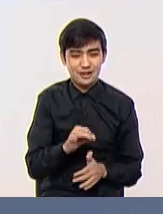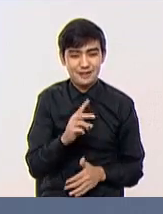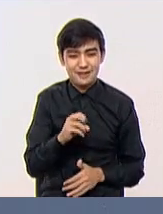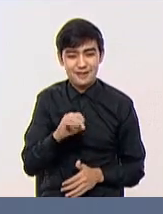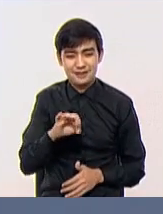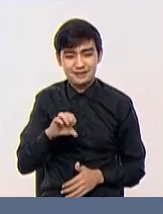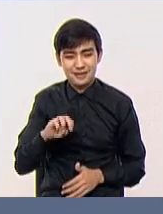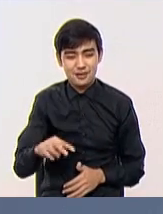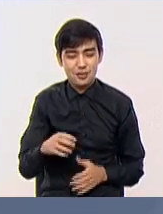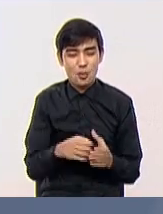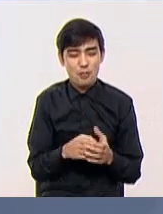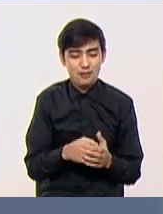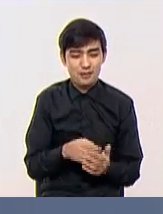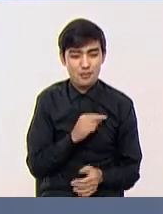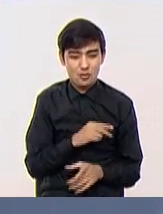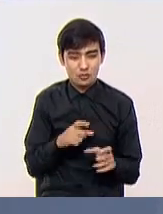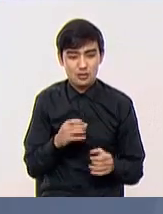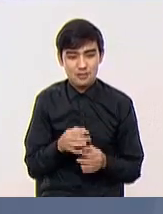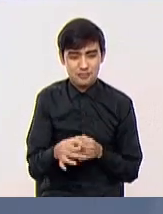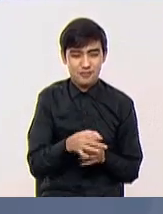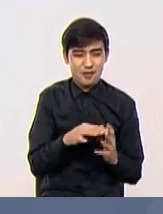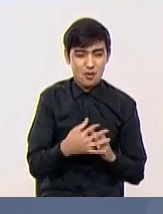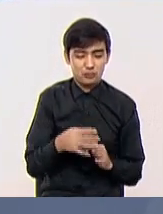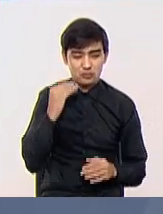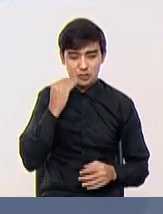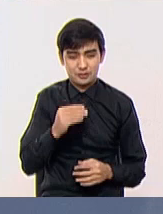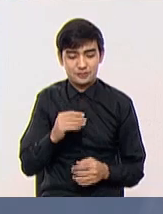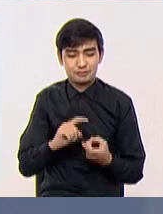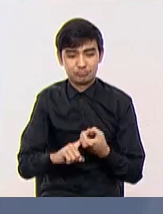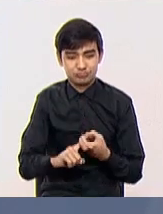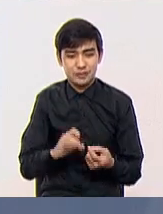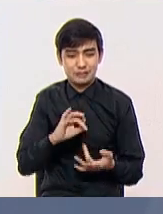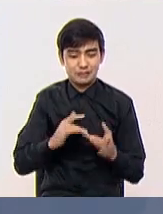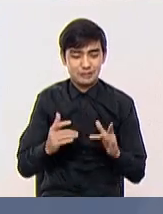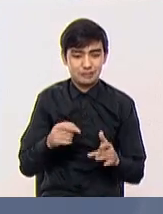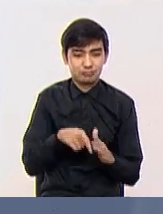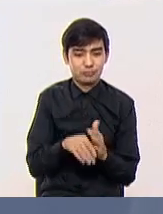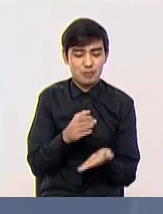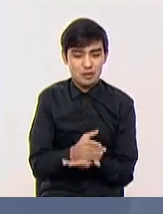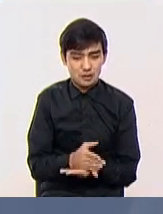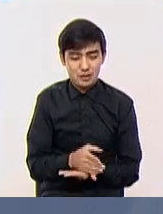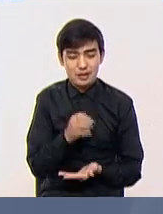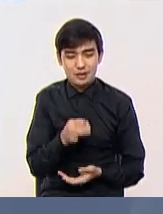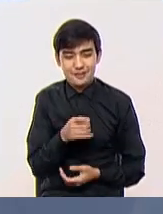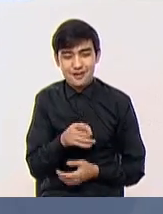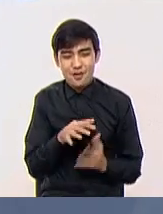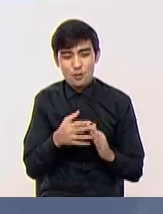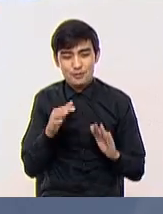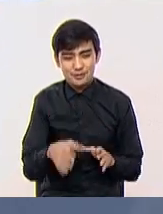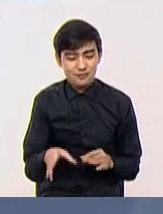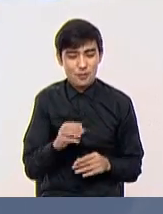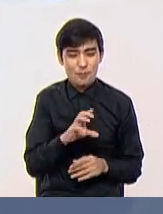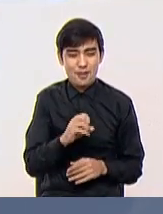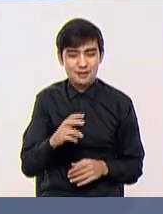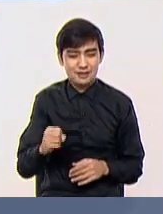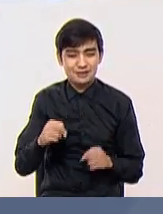Kcell компаниясының өкілдері бүгінде алыс ауылдарды сапалы байланыс және интернетпен қамтып қана қоймай, сол елді мекендердегі